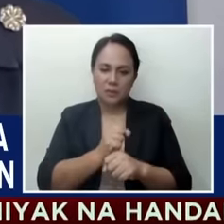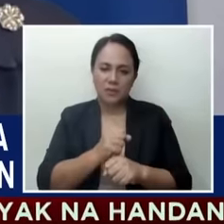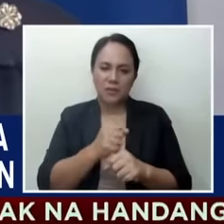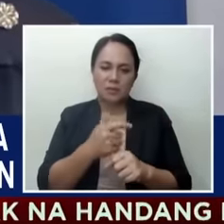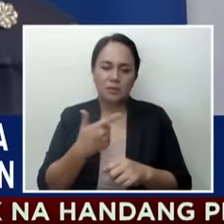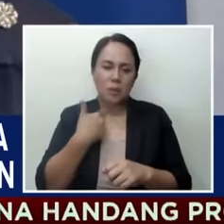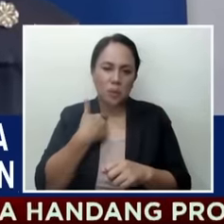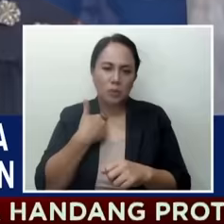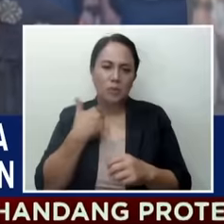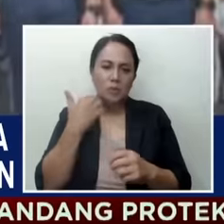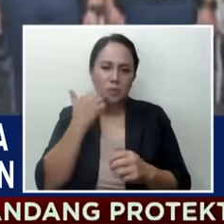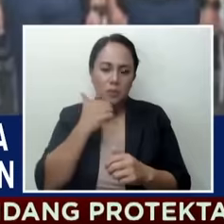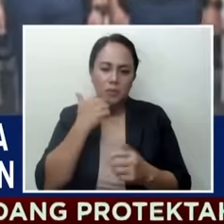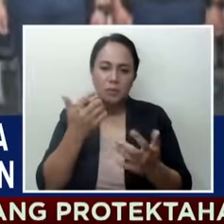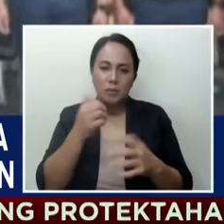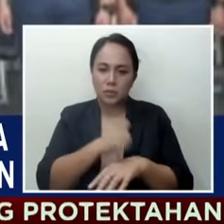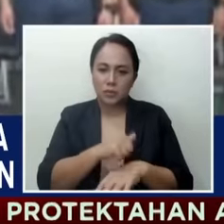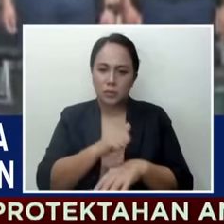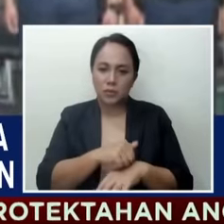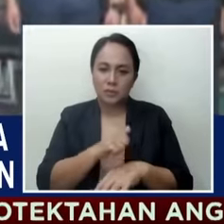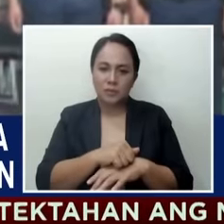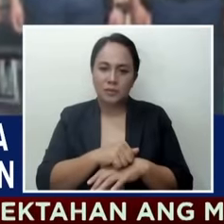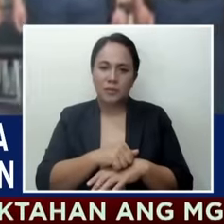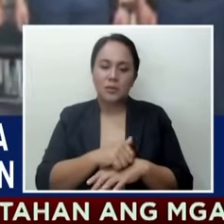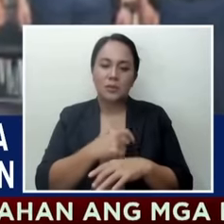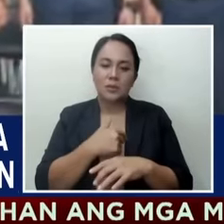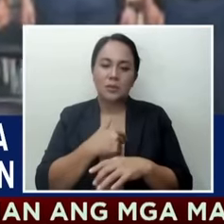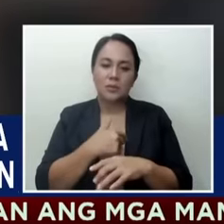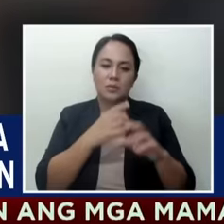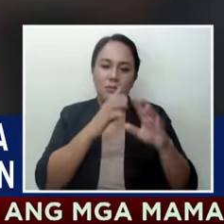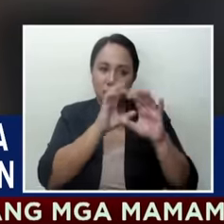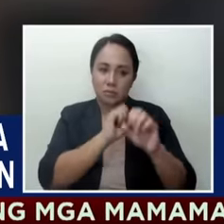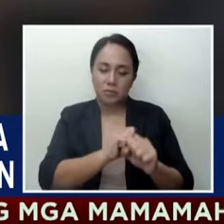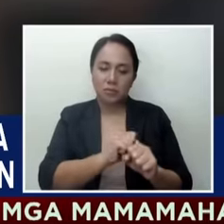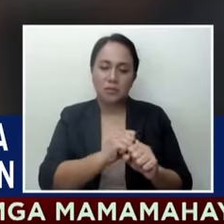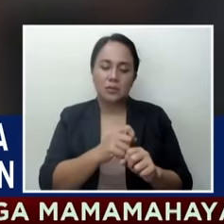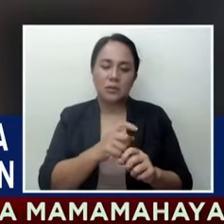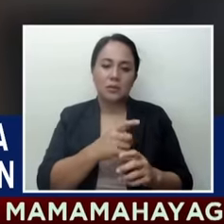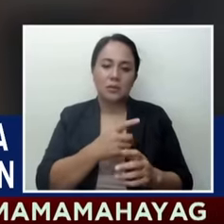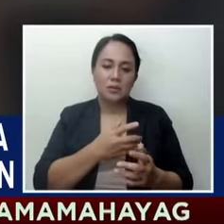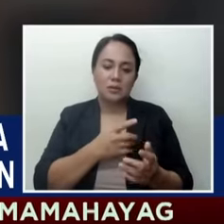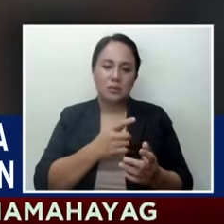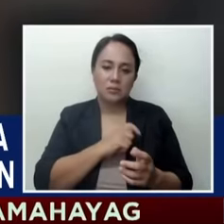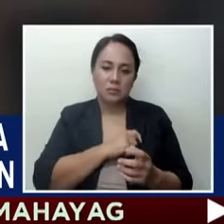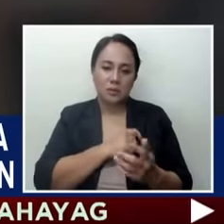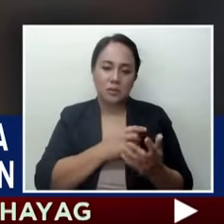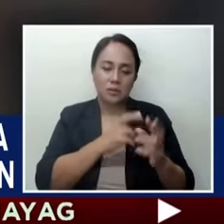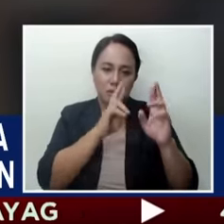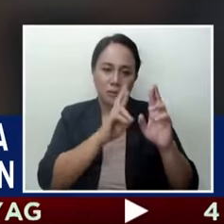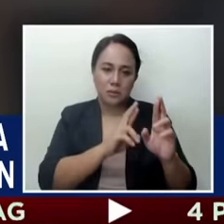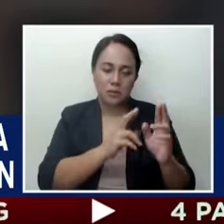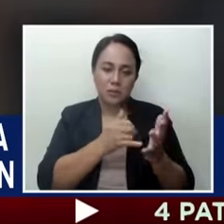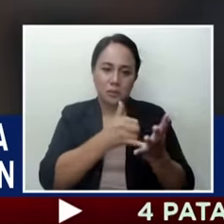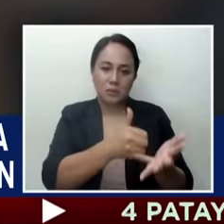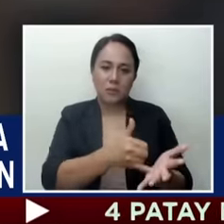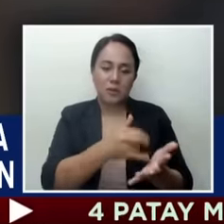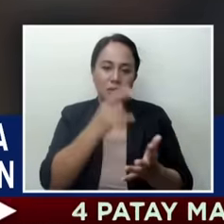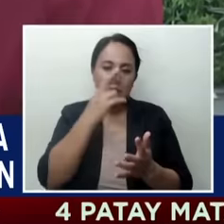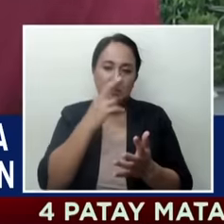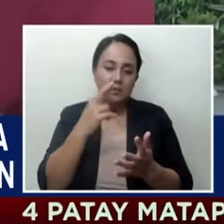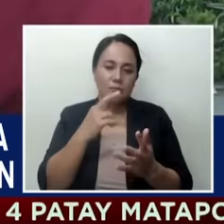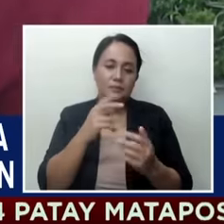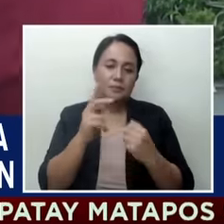mga convenience store. Labis sa mahinangaan ng PNP ang katapangan ni Mark at pinangaralan ng Rizal Provincial